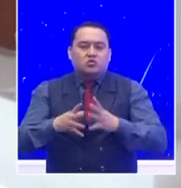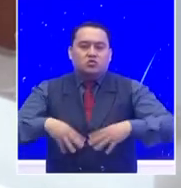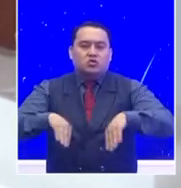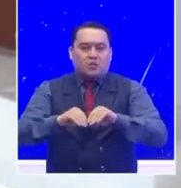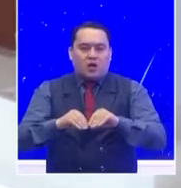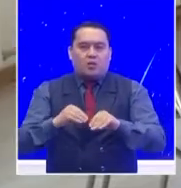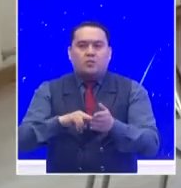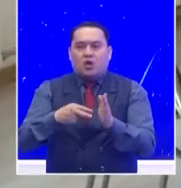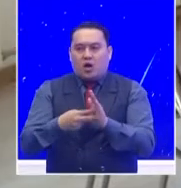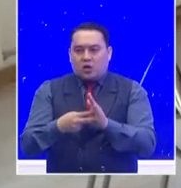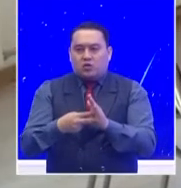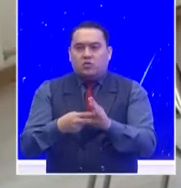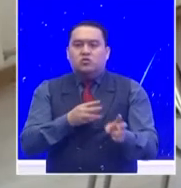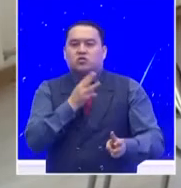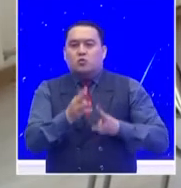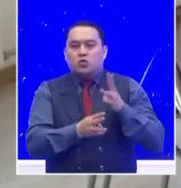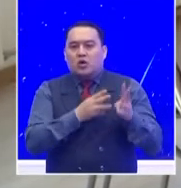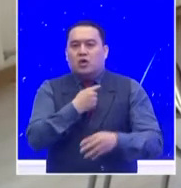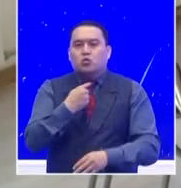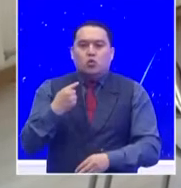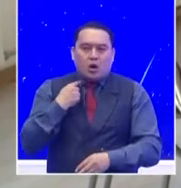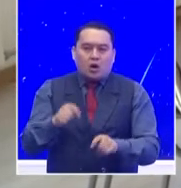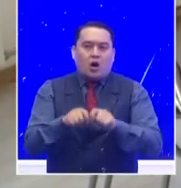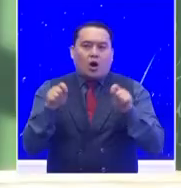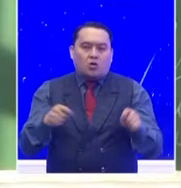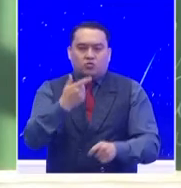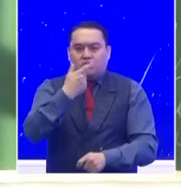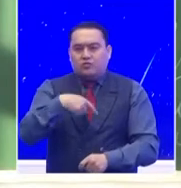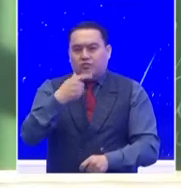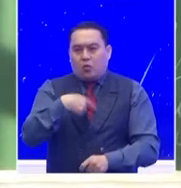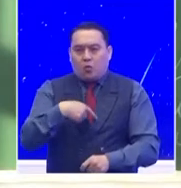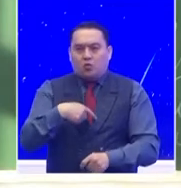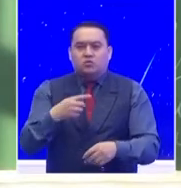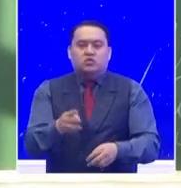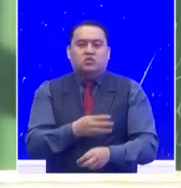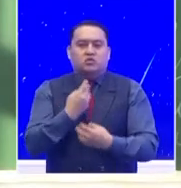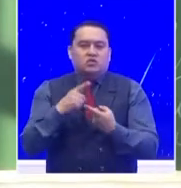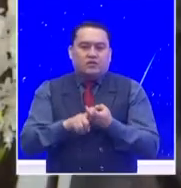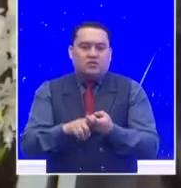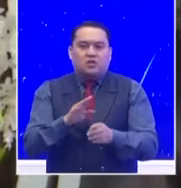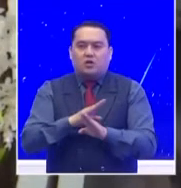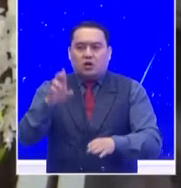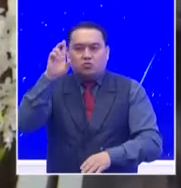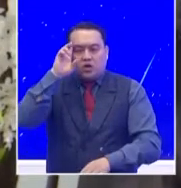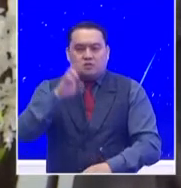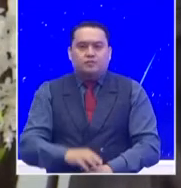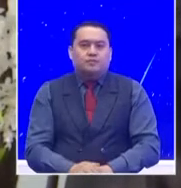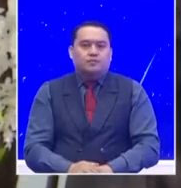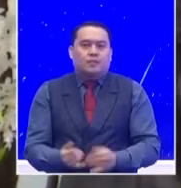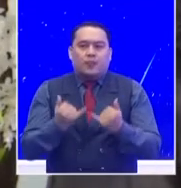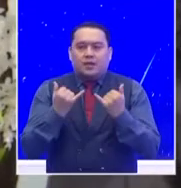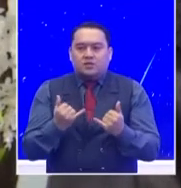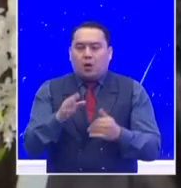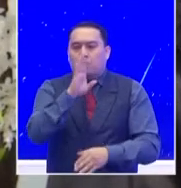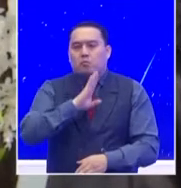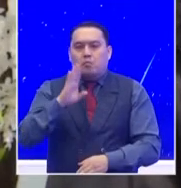Жануя. В планах Карлыгар стимулировать талдыкурганок на открытие собственного дела и не зависеть от государства. Я считаю, что сейчас у нас мамы,